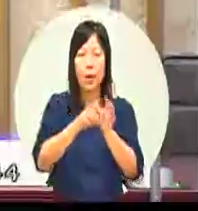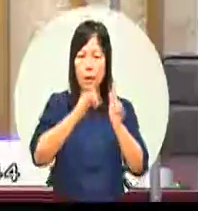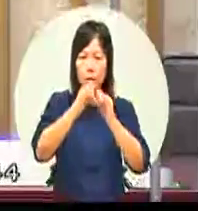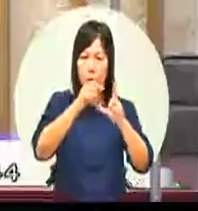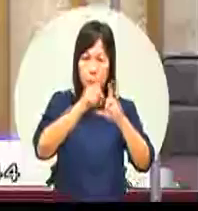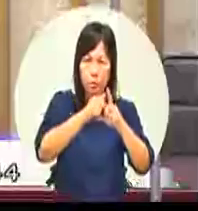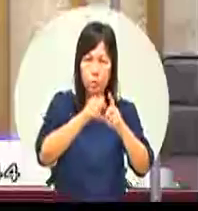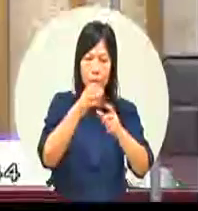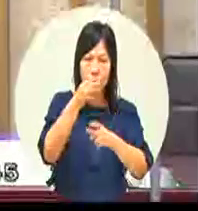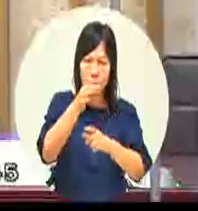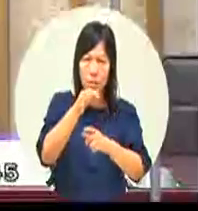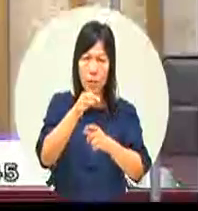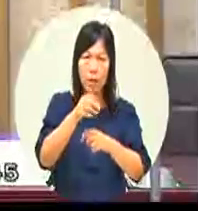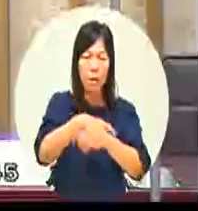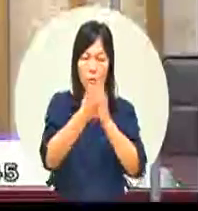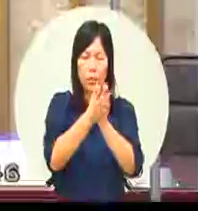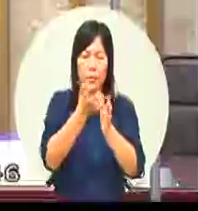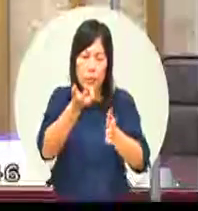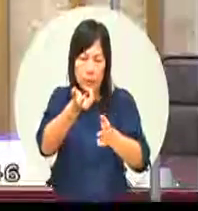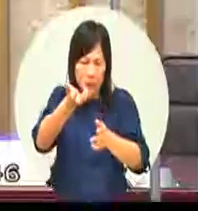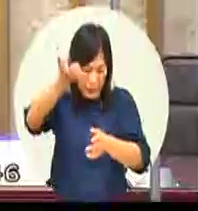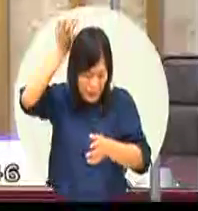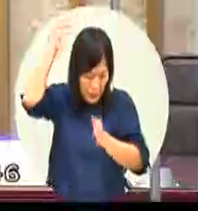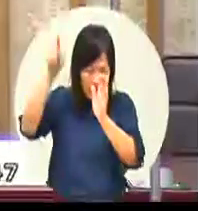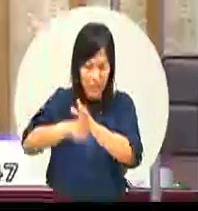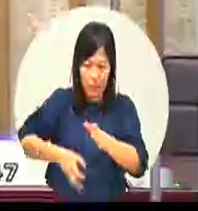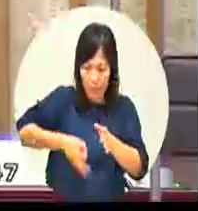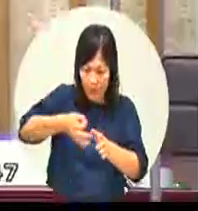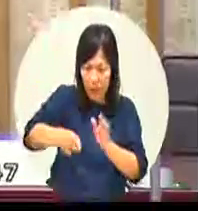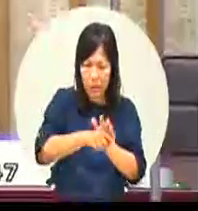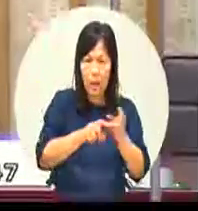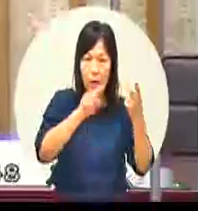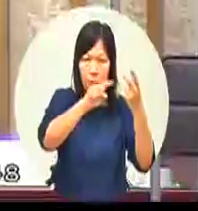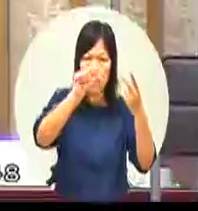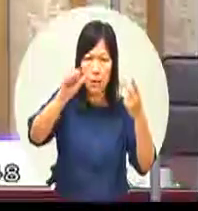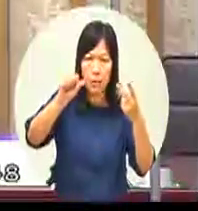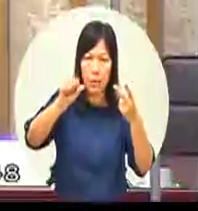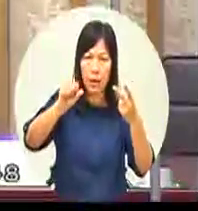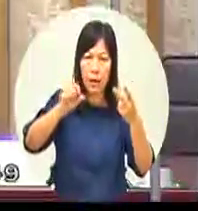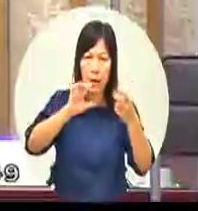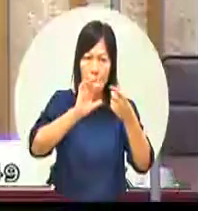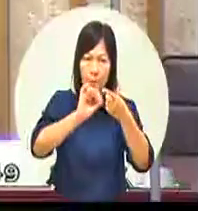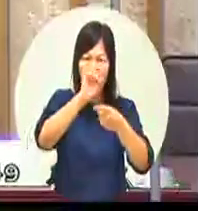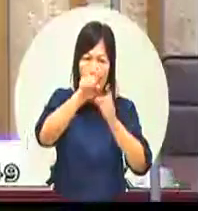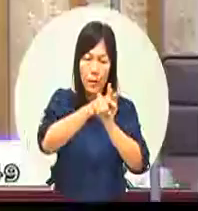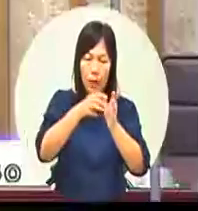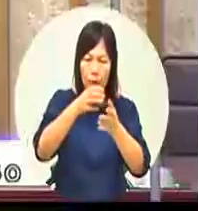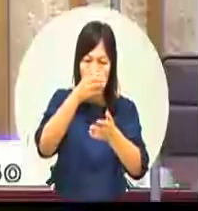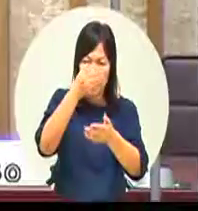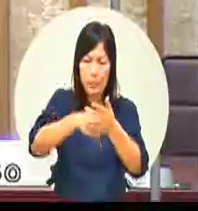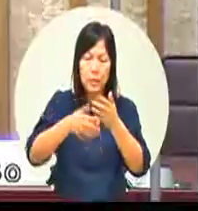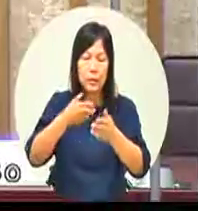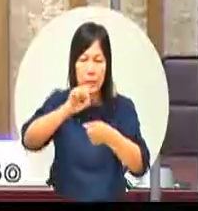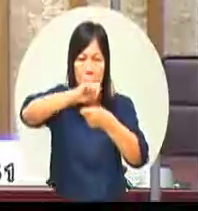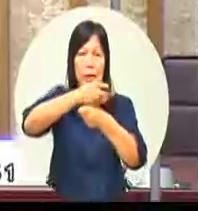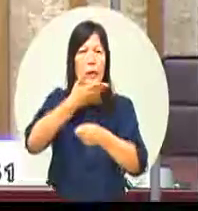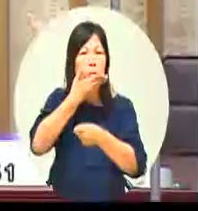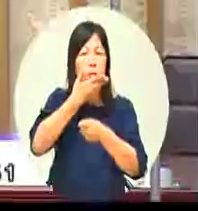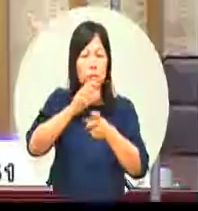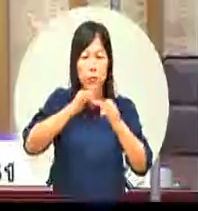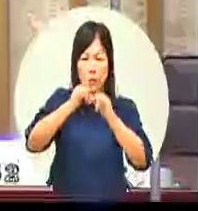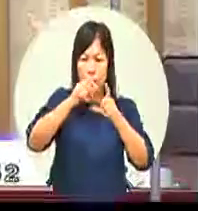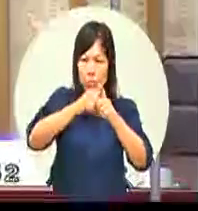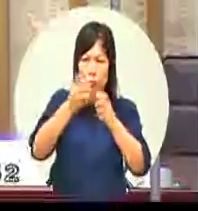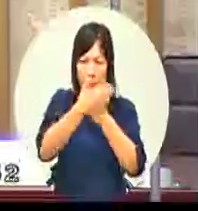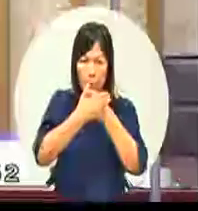就是由这个当初那个。缴的这个2.5%的售价的费用，以及它的孳息来去做那个什么社区的维护。 局